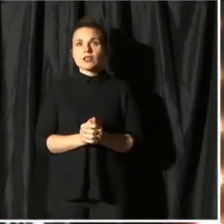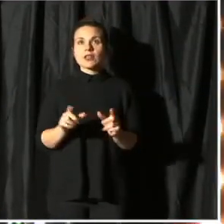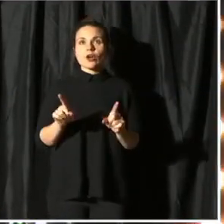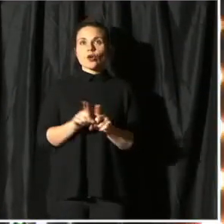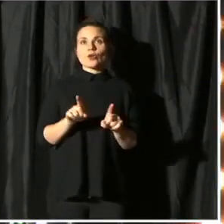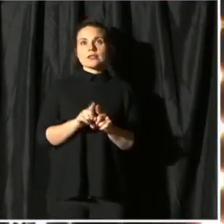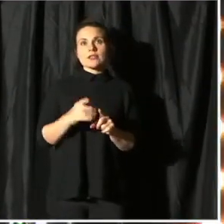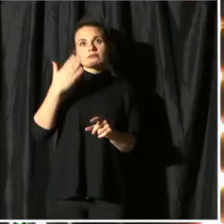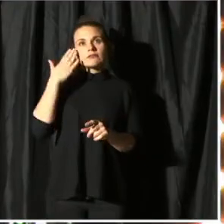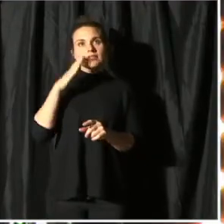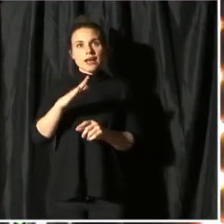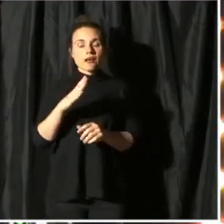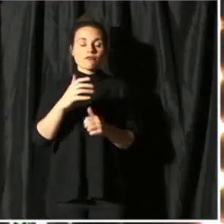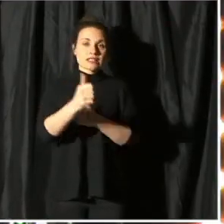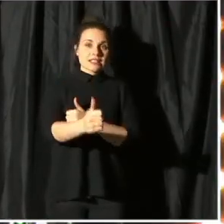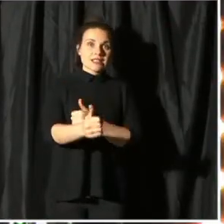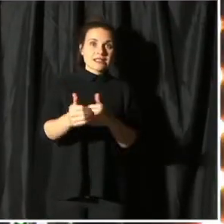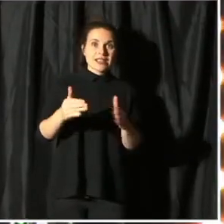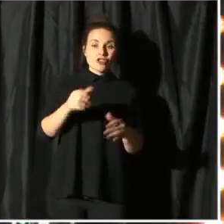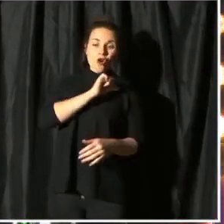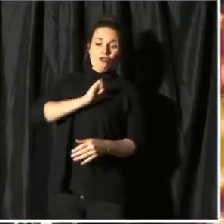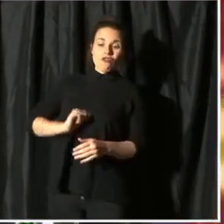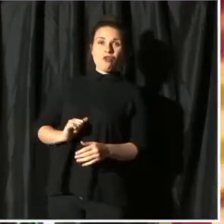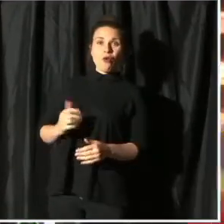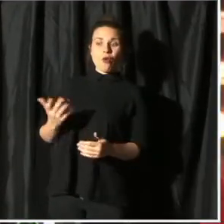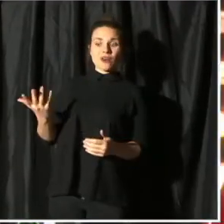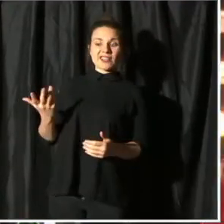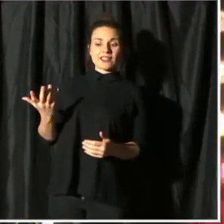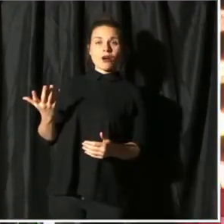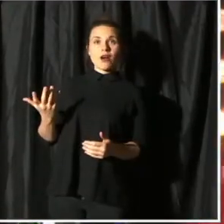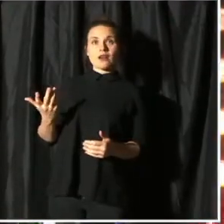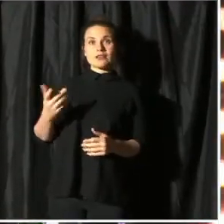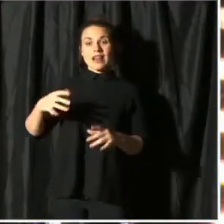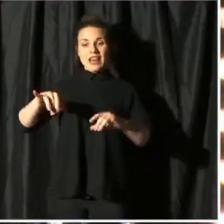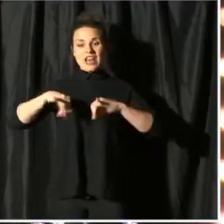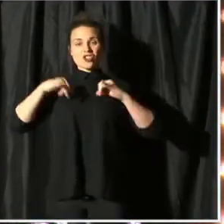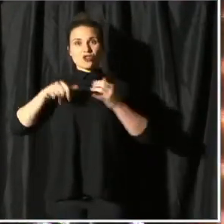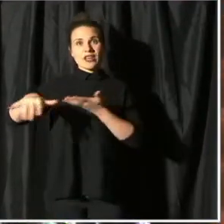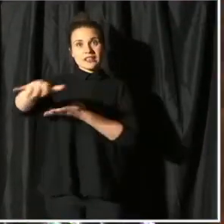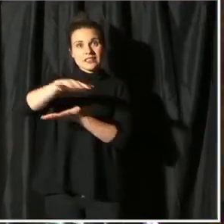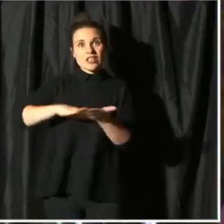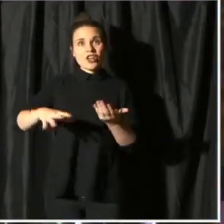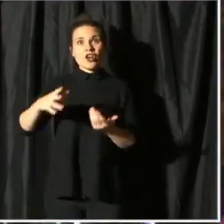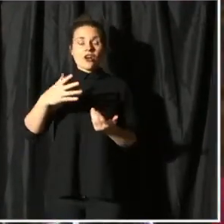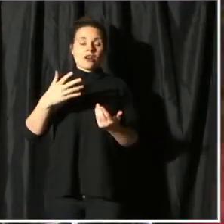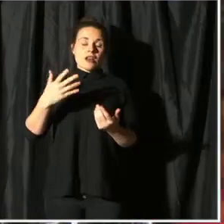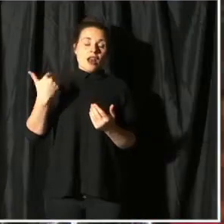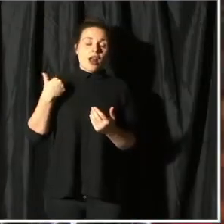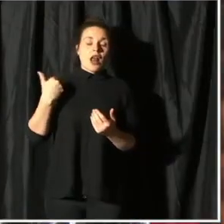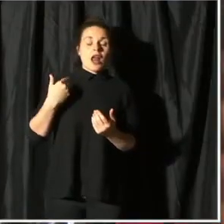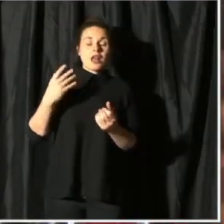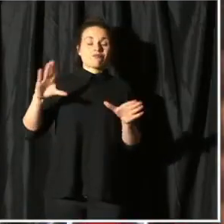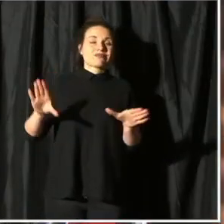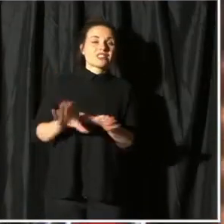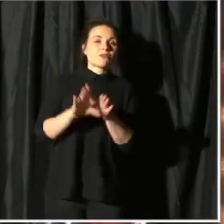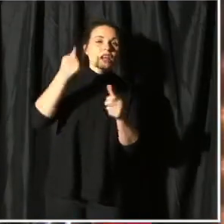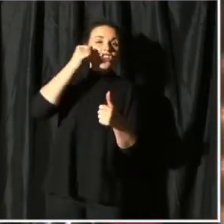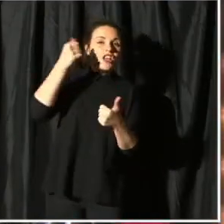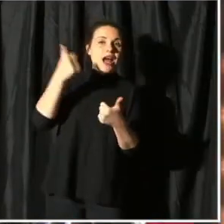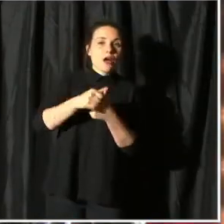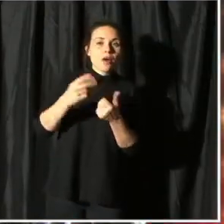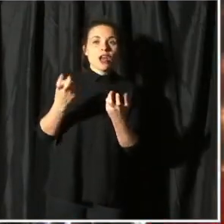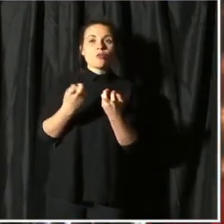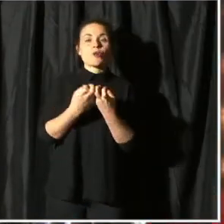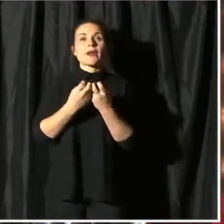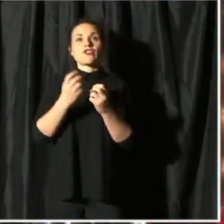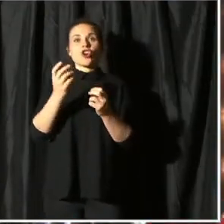plus en difficulté c'est c'était la jeunesse laval on a vu la jeunesse faire la queue dans les centres de distribution alimentaire enfin je sais pas